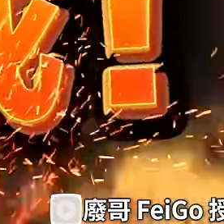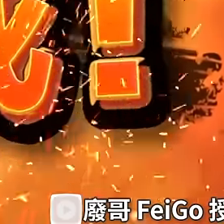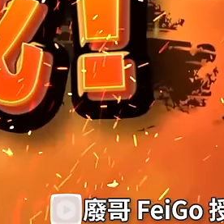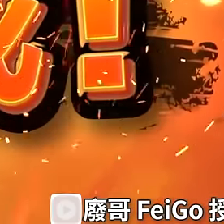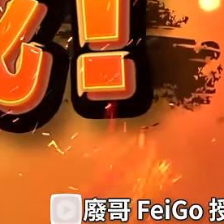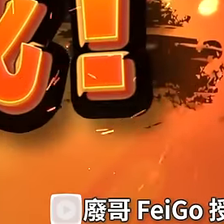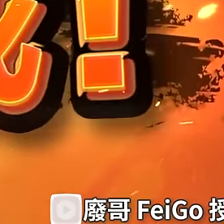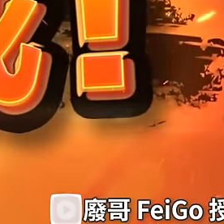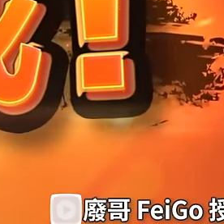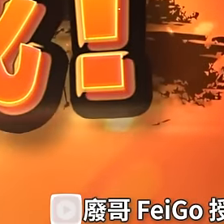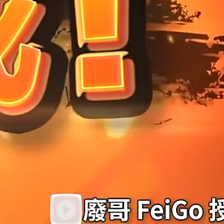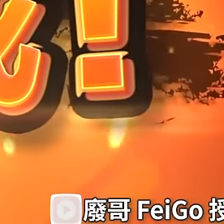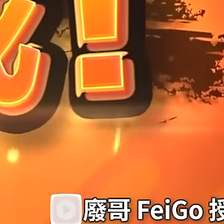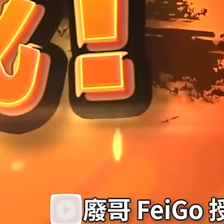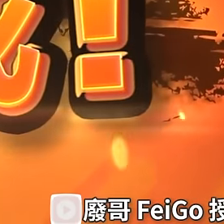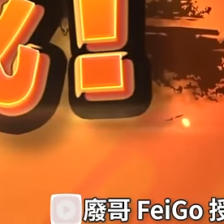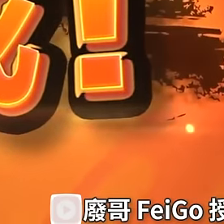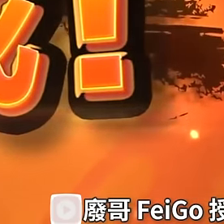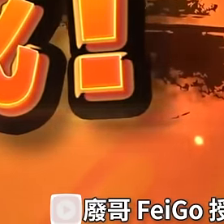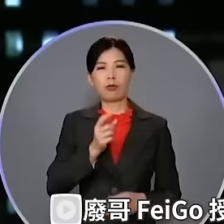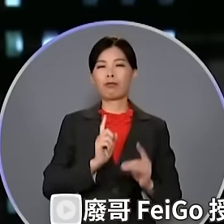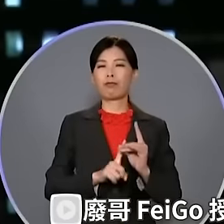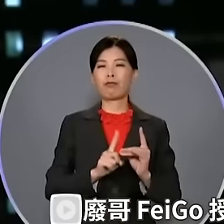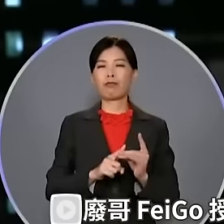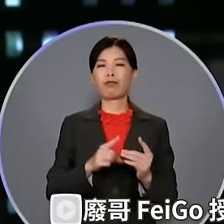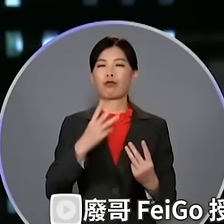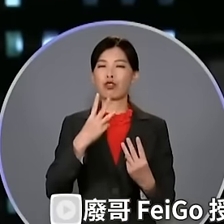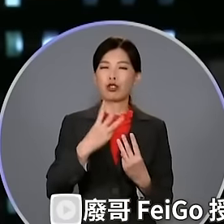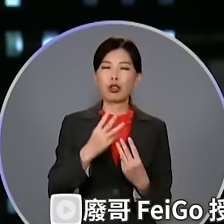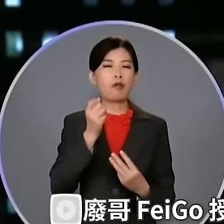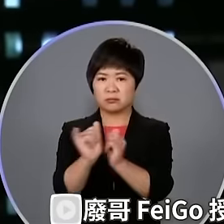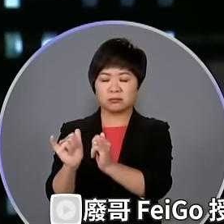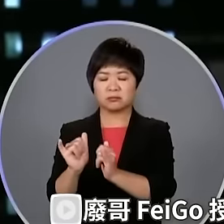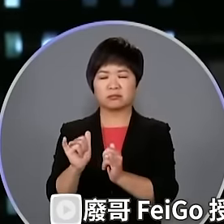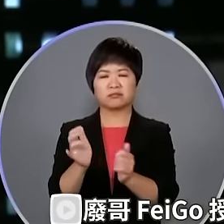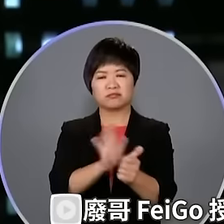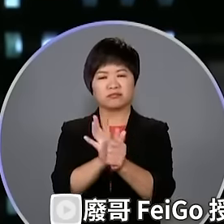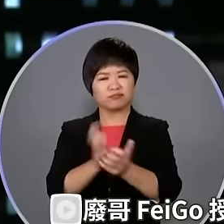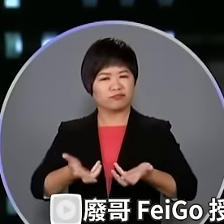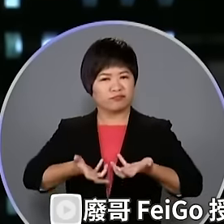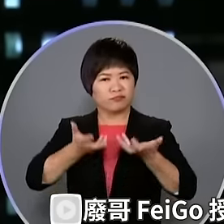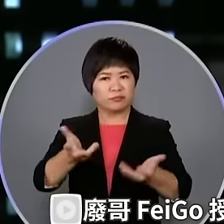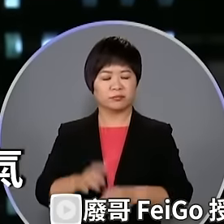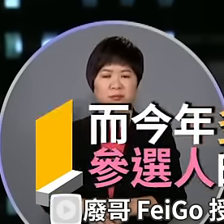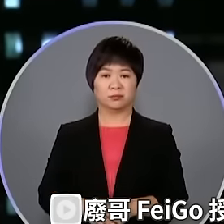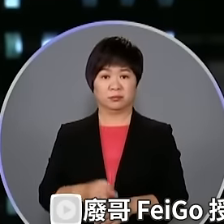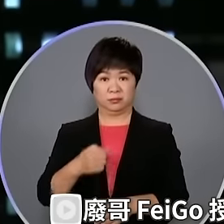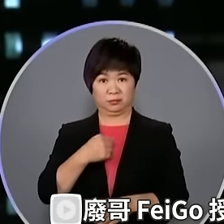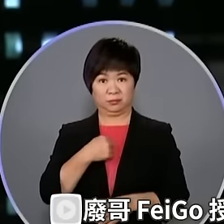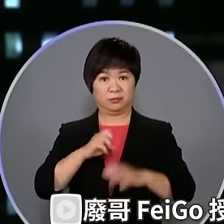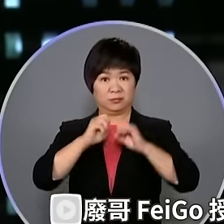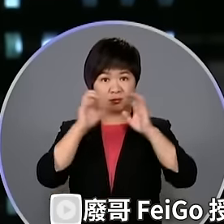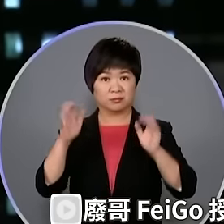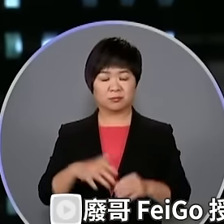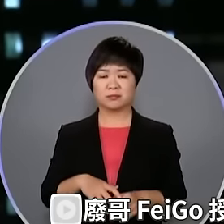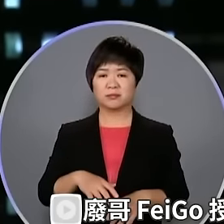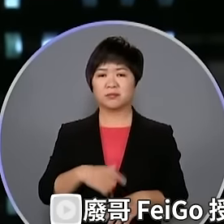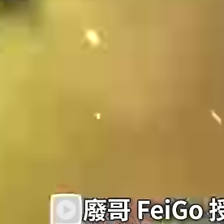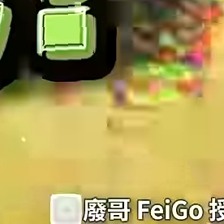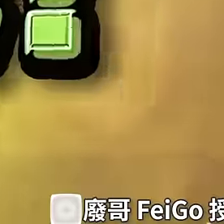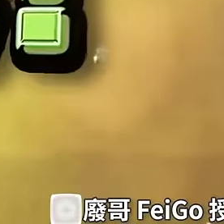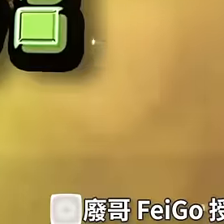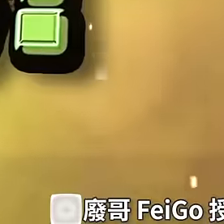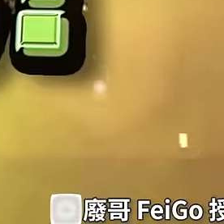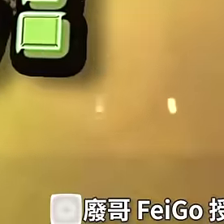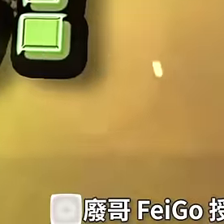我會推廣蜂蜜檸檬不會推廣蜂蜜檸是因為不捨眾生之苦